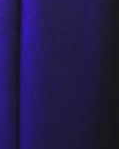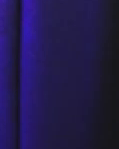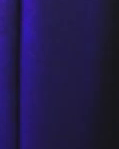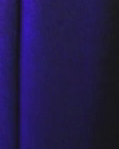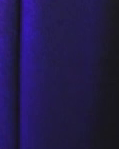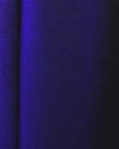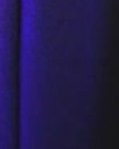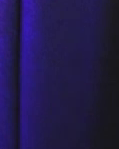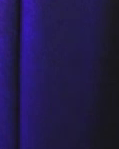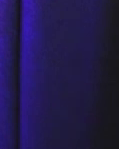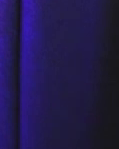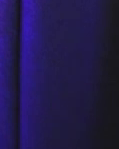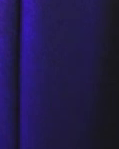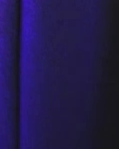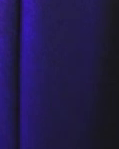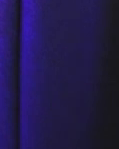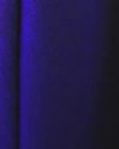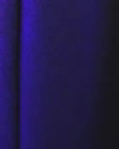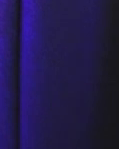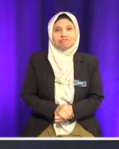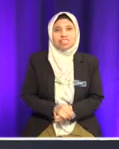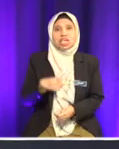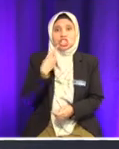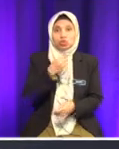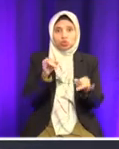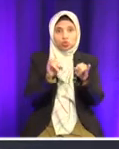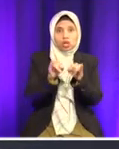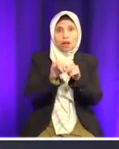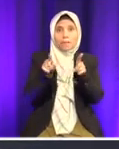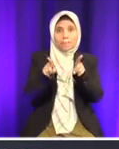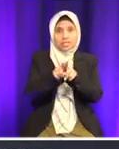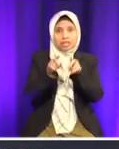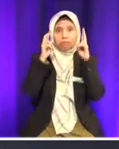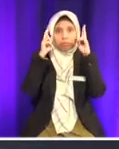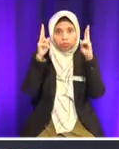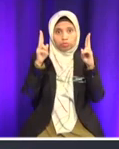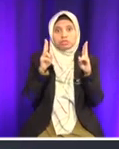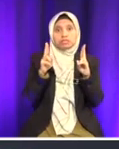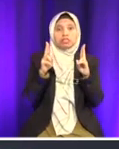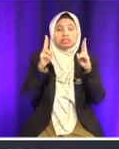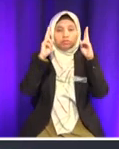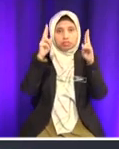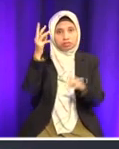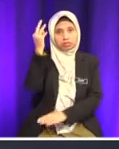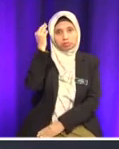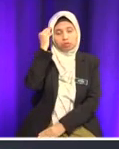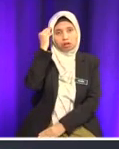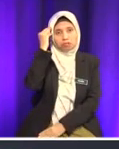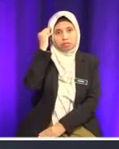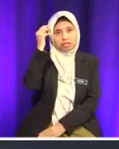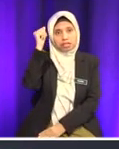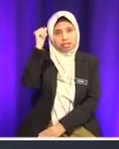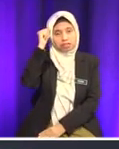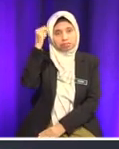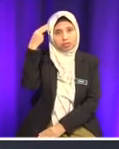Cikgu Alhamdulillah kita juga bersama dengan ustadz kita yaitu Ustaz Muhammad Amri Husein